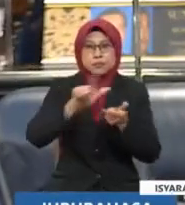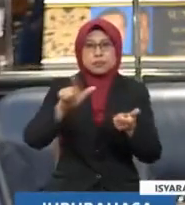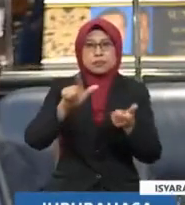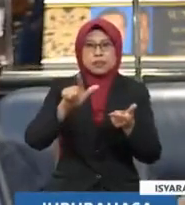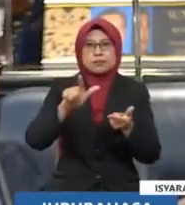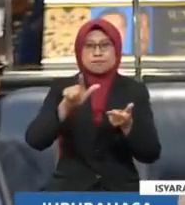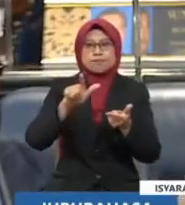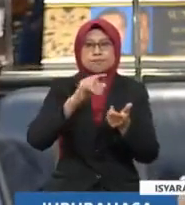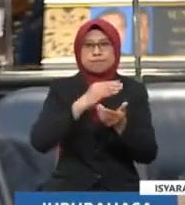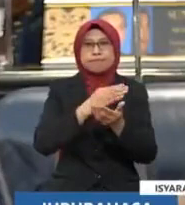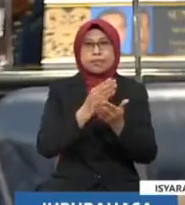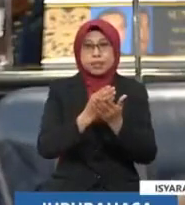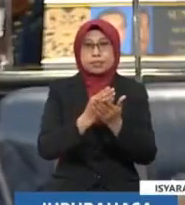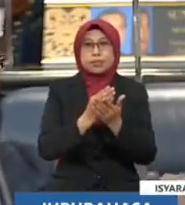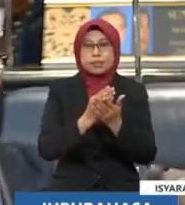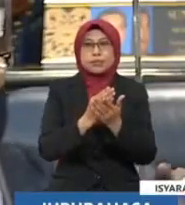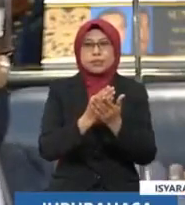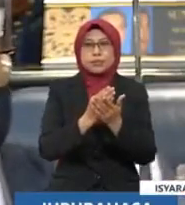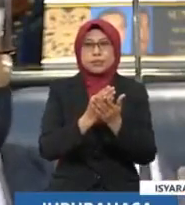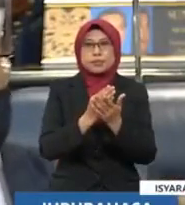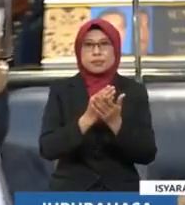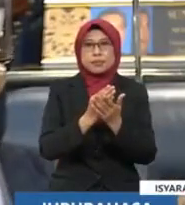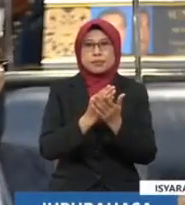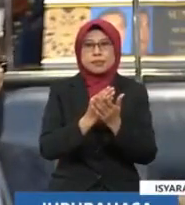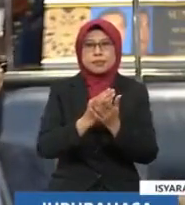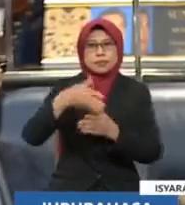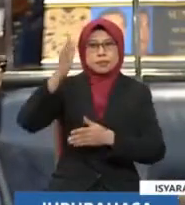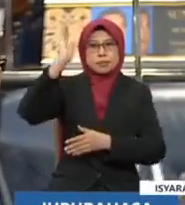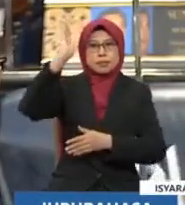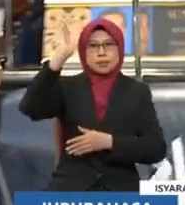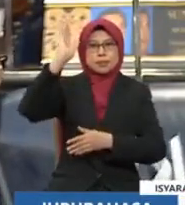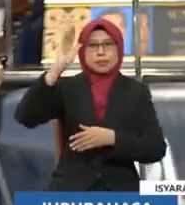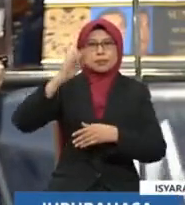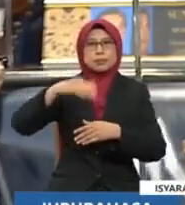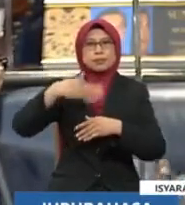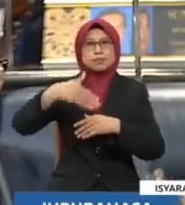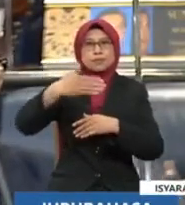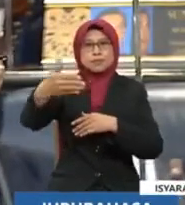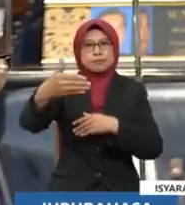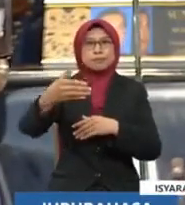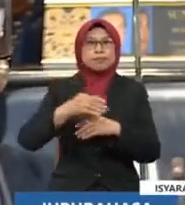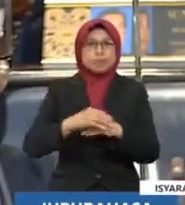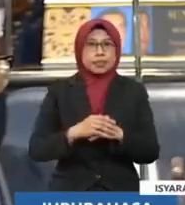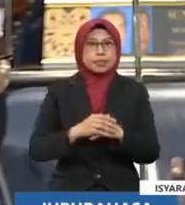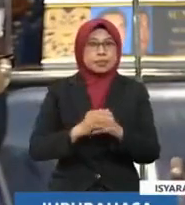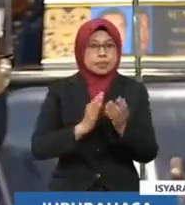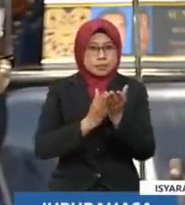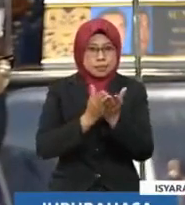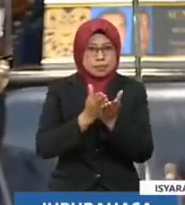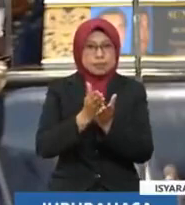kelulusan kelulusan bajet yang akan kita bentangkan beberapa hari ini. Dan insyaAllah dalam masa itu